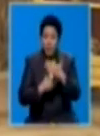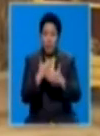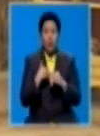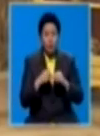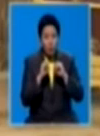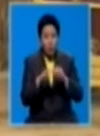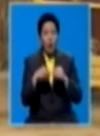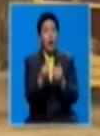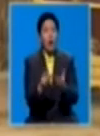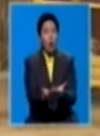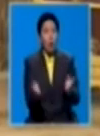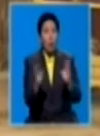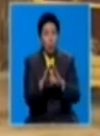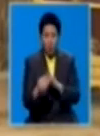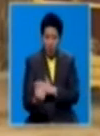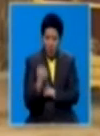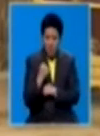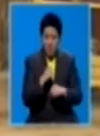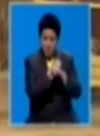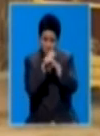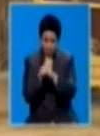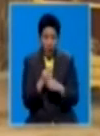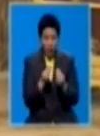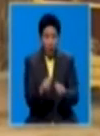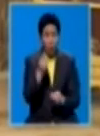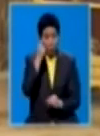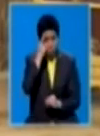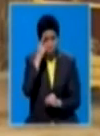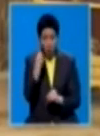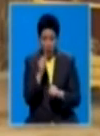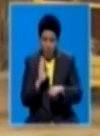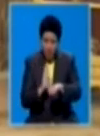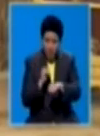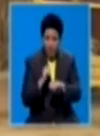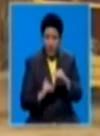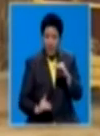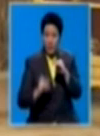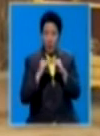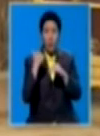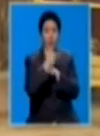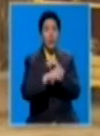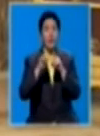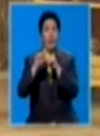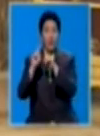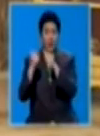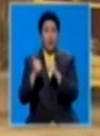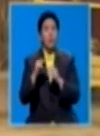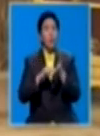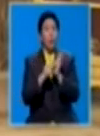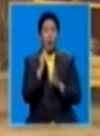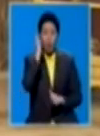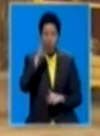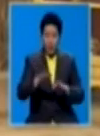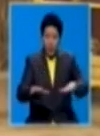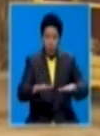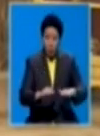คุ้มกันขึ้นมาให้ดีสร้างความรู้ความสามารถให้ทัดเทียมอารยประเทศนะครับมันก็จะเป็นอนาคตของชาติที่ดี